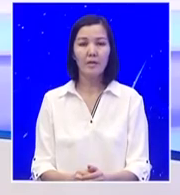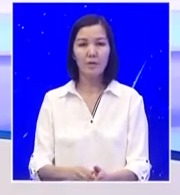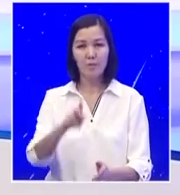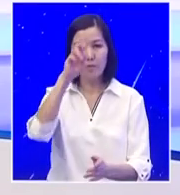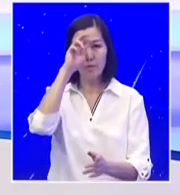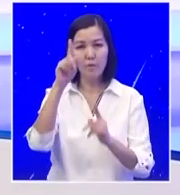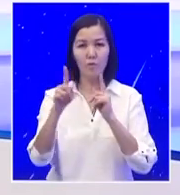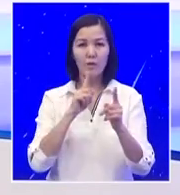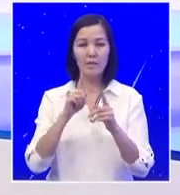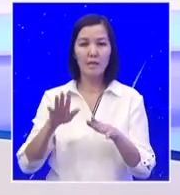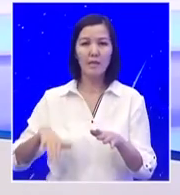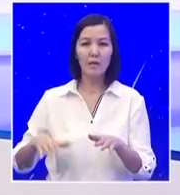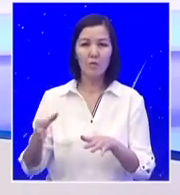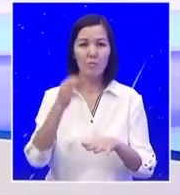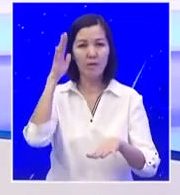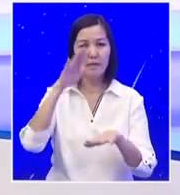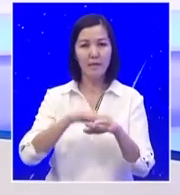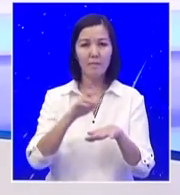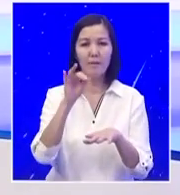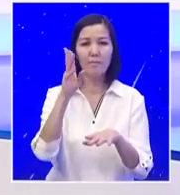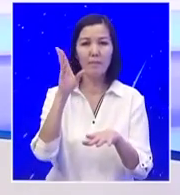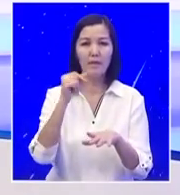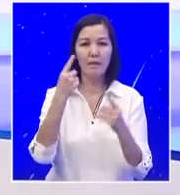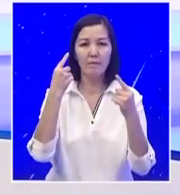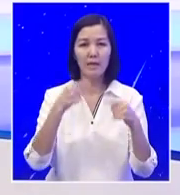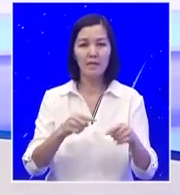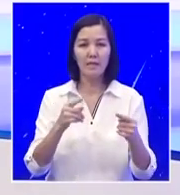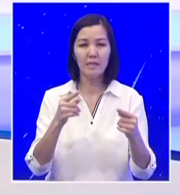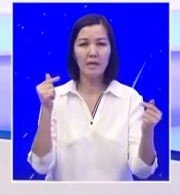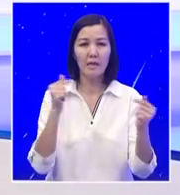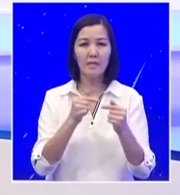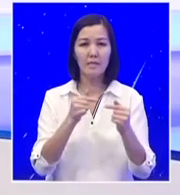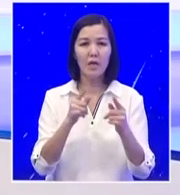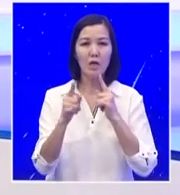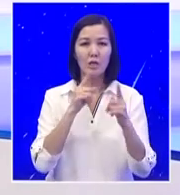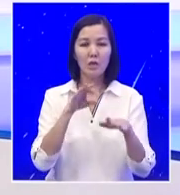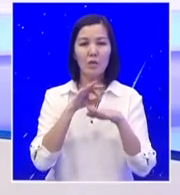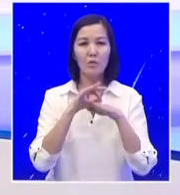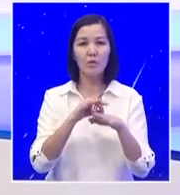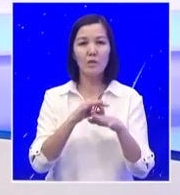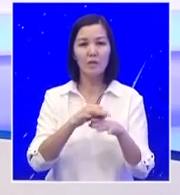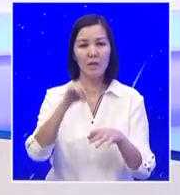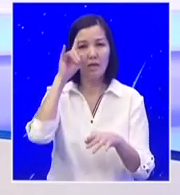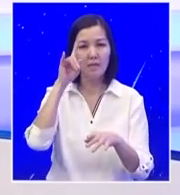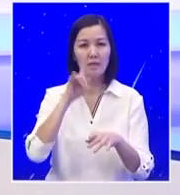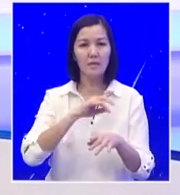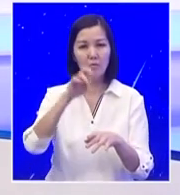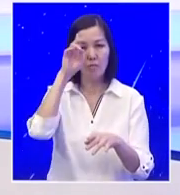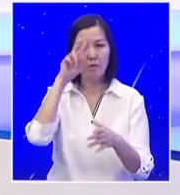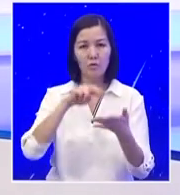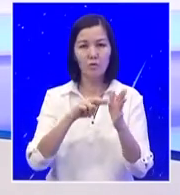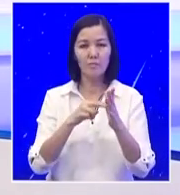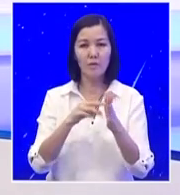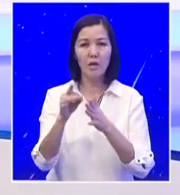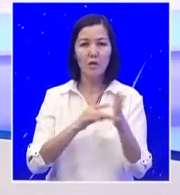Үкімет отырысынан кейін облыс әкімі Амандық Баталов дағдарысқа қарсы жиын өткізді. Онда Қазақстан Республикасы үкіметінің жоспарына сай